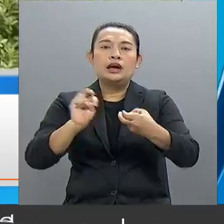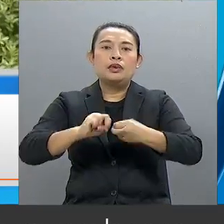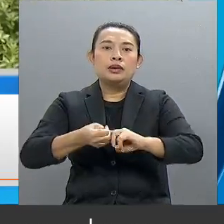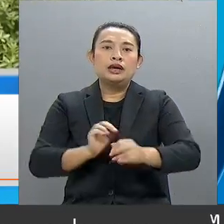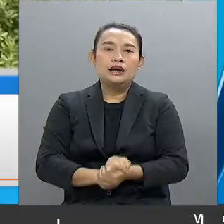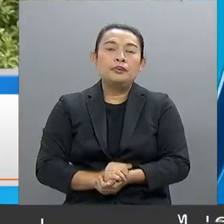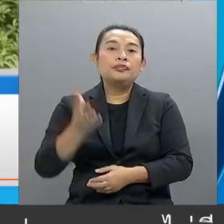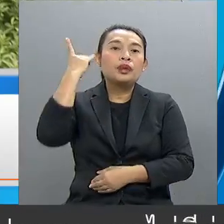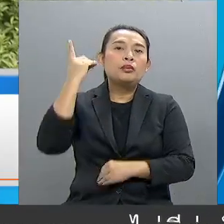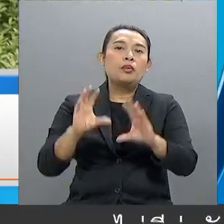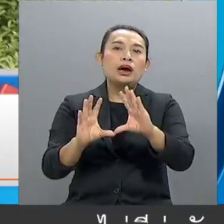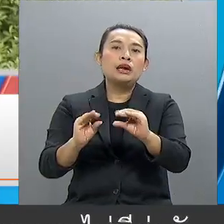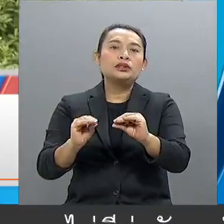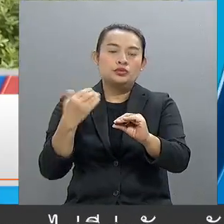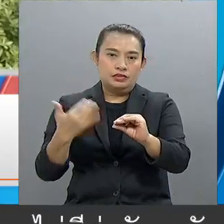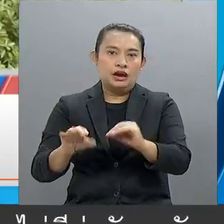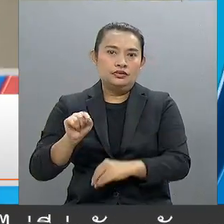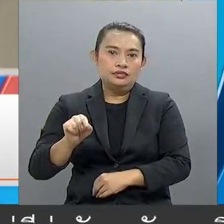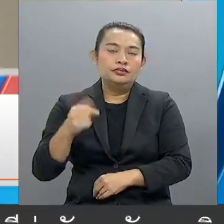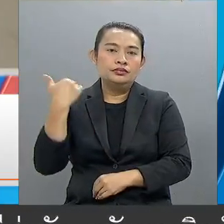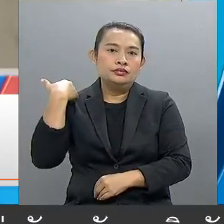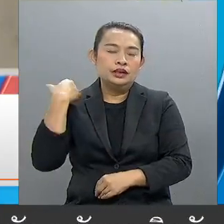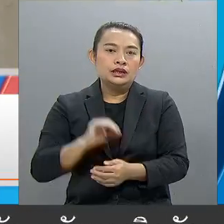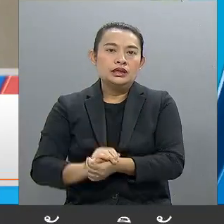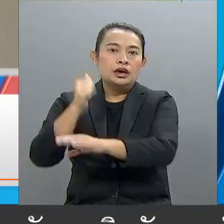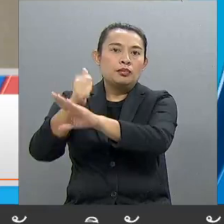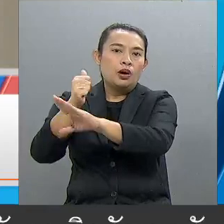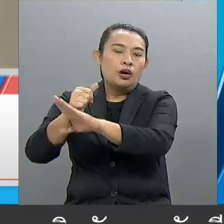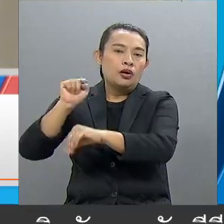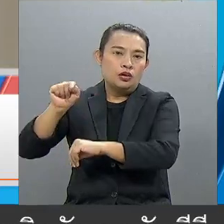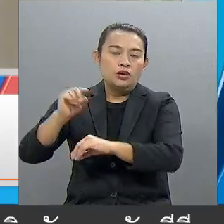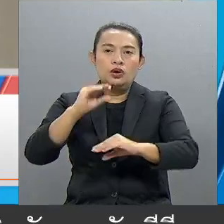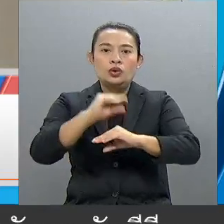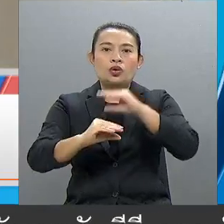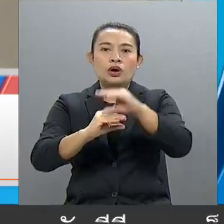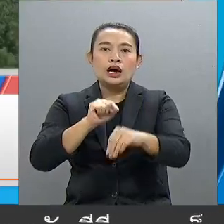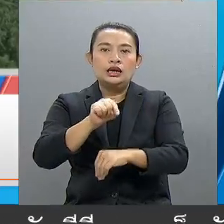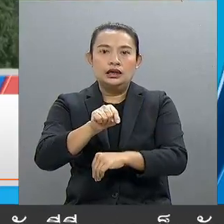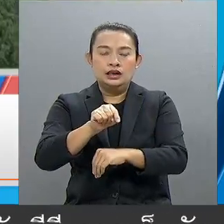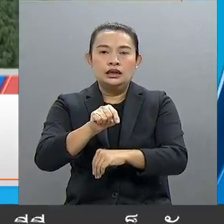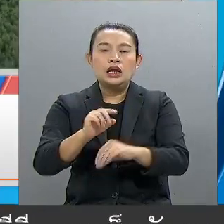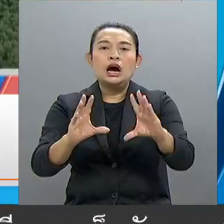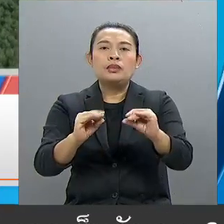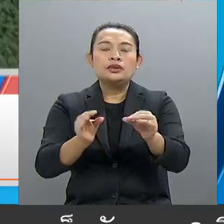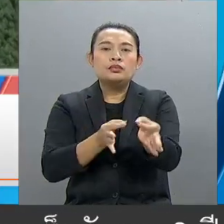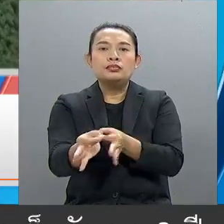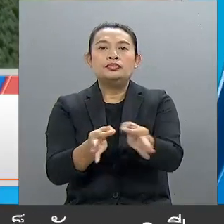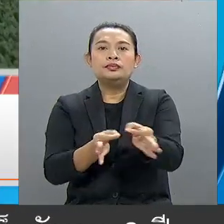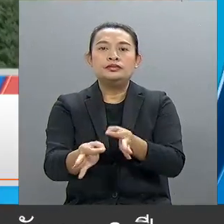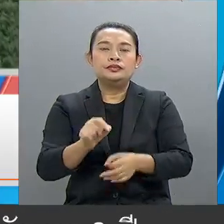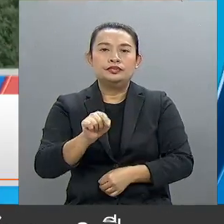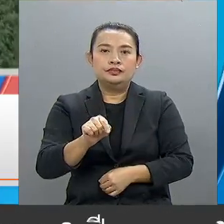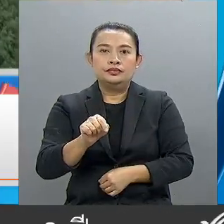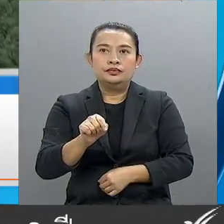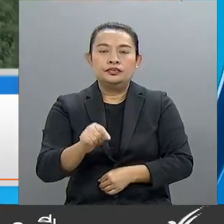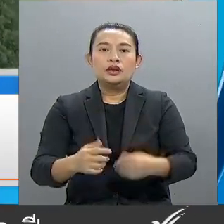แล้วให้ทางพอส่วนนะครับกับโครงการช่องแคร์เข้าไปประชุมชี้แจงแล้วก็นำเครื่องจักรเราก็โยกเ